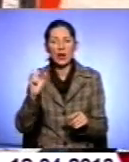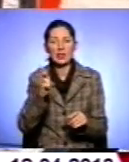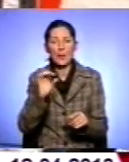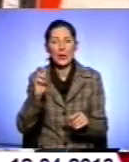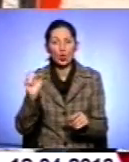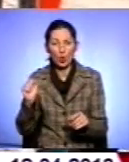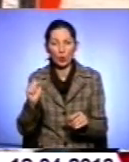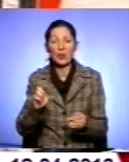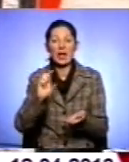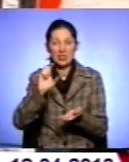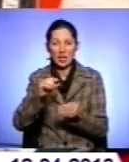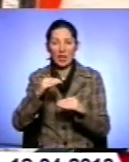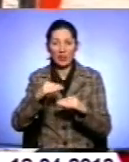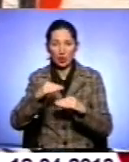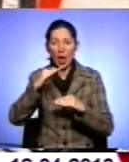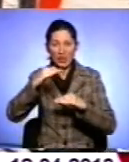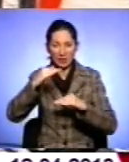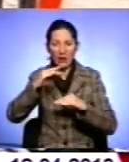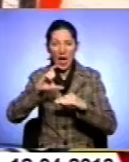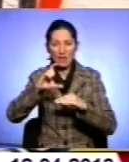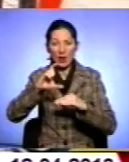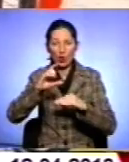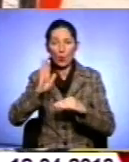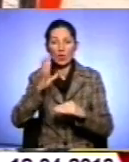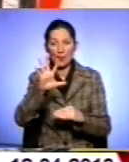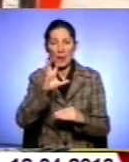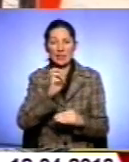ще до 5 сантиметрів верхнього шару.